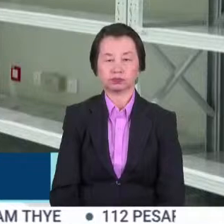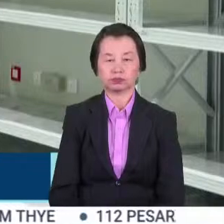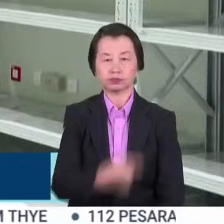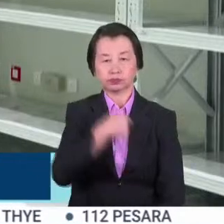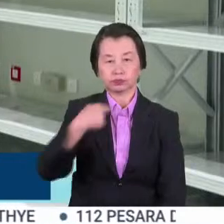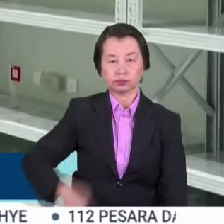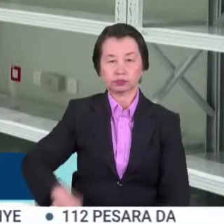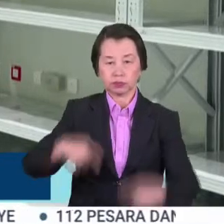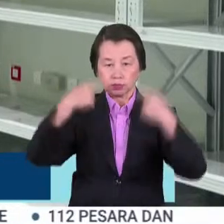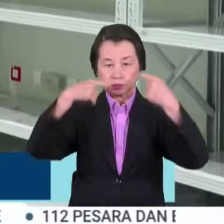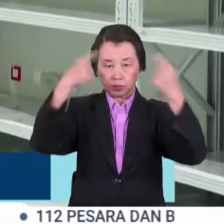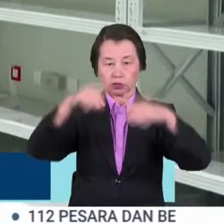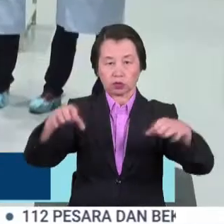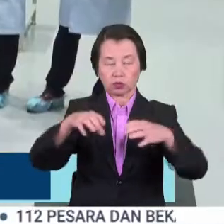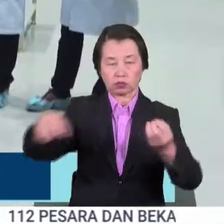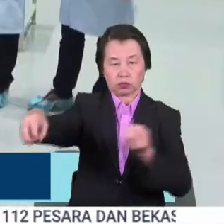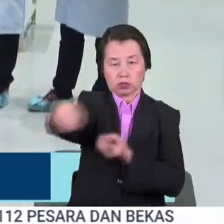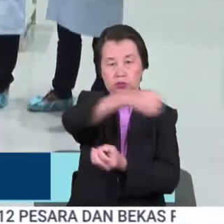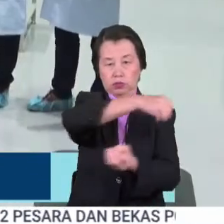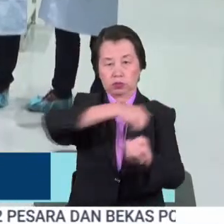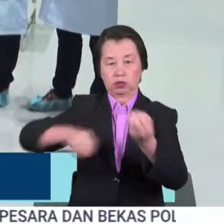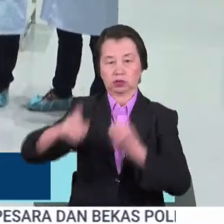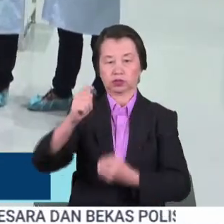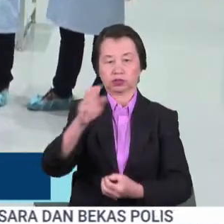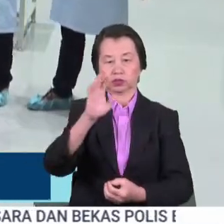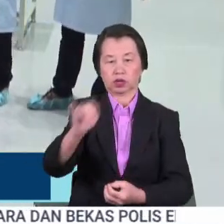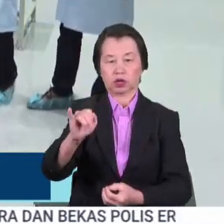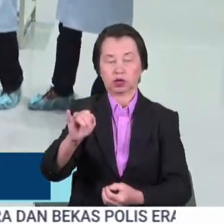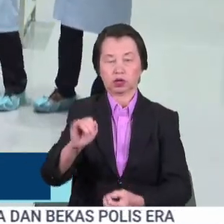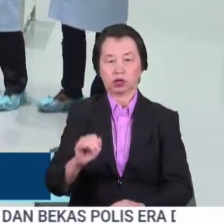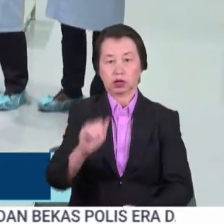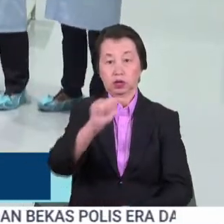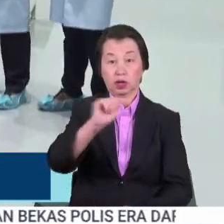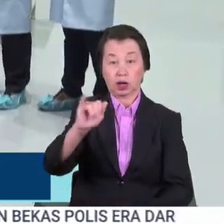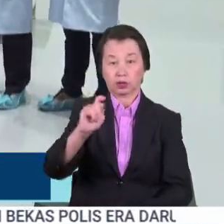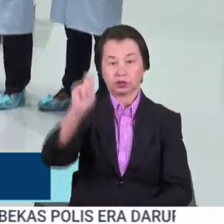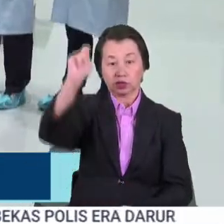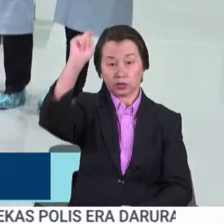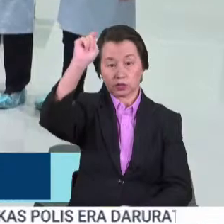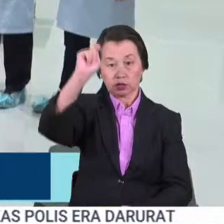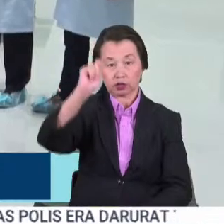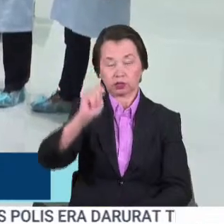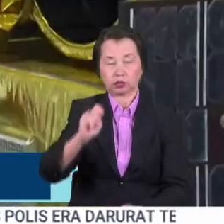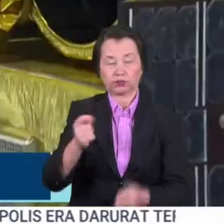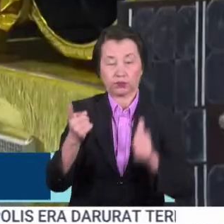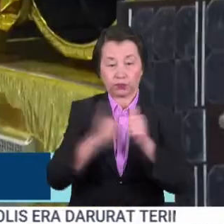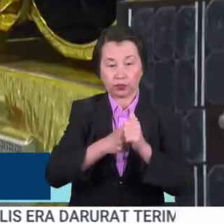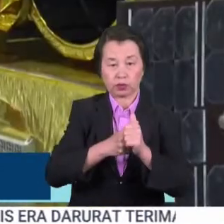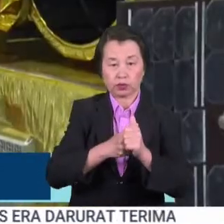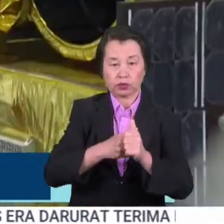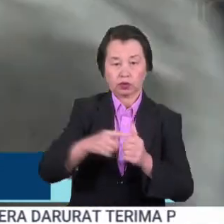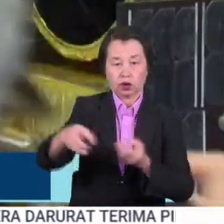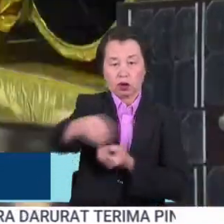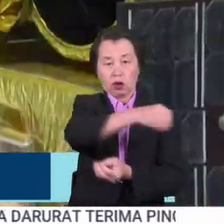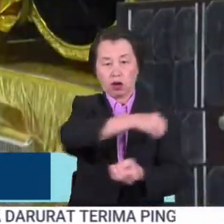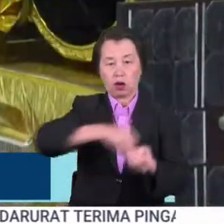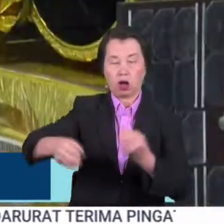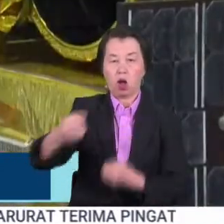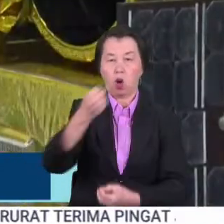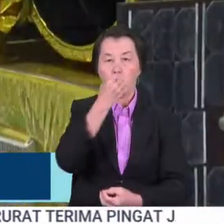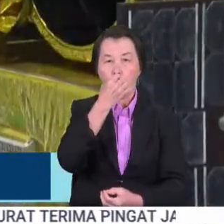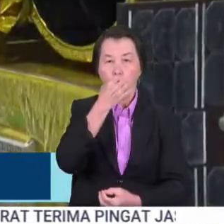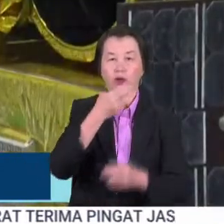China berjaya membina satelit AI beresolusi tinggi dan remote sensing pertamanya. Satelit Hong Kong